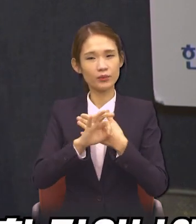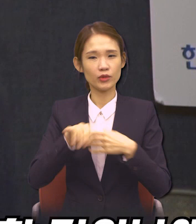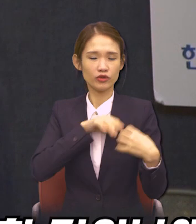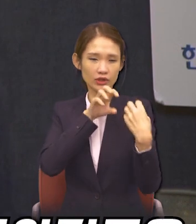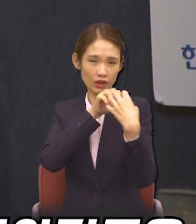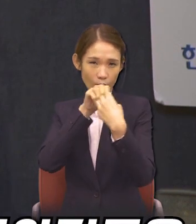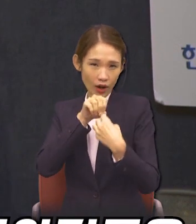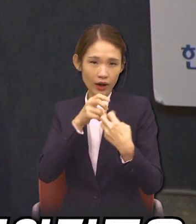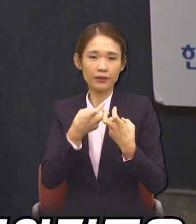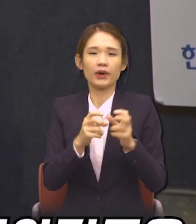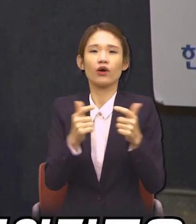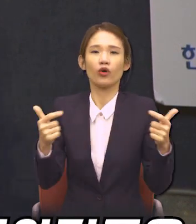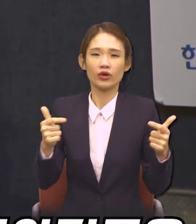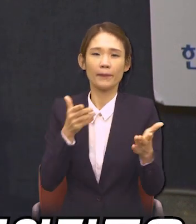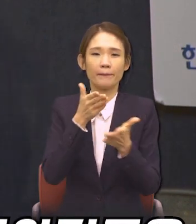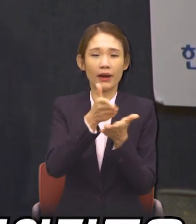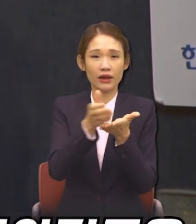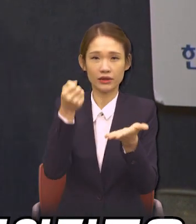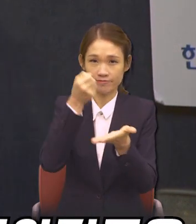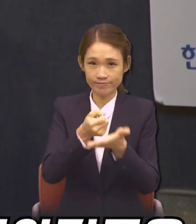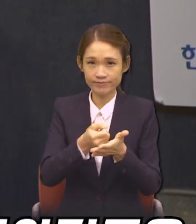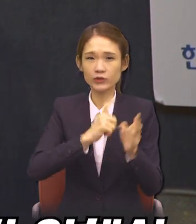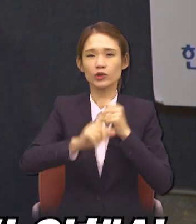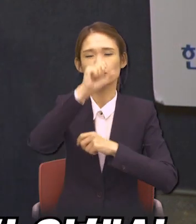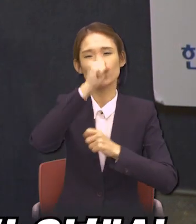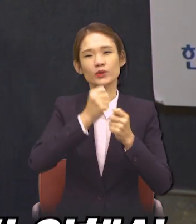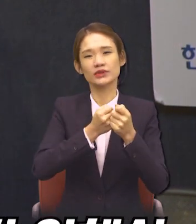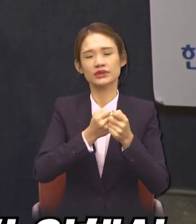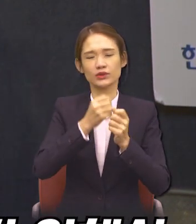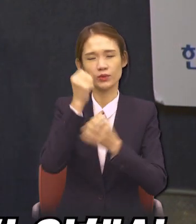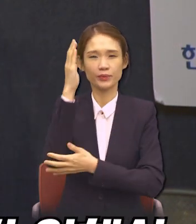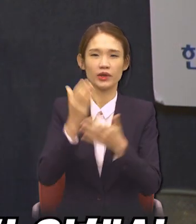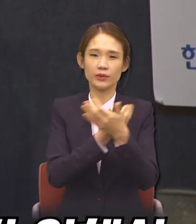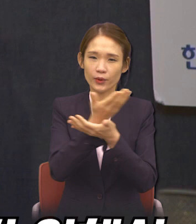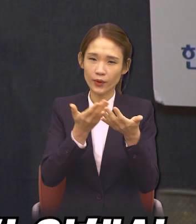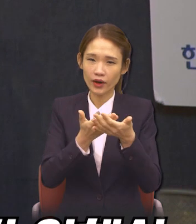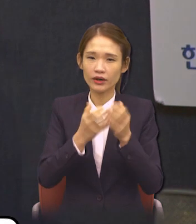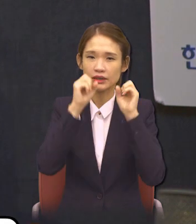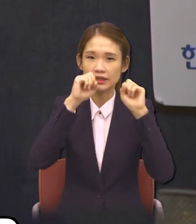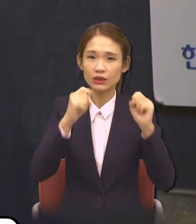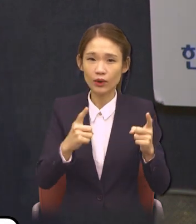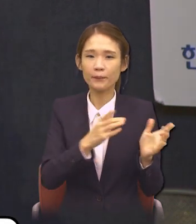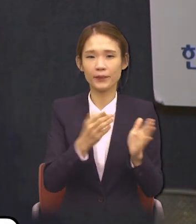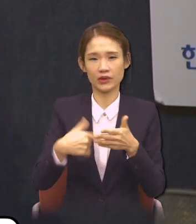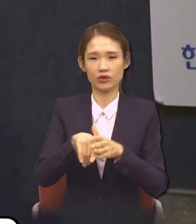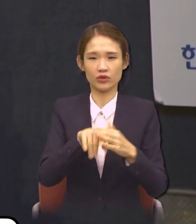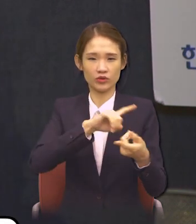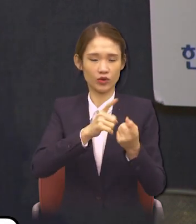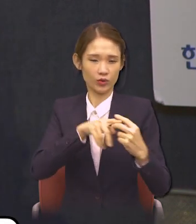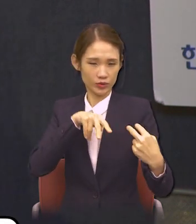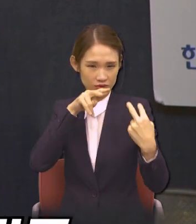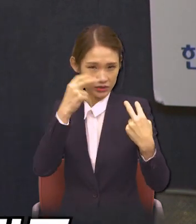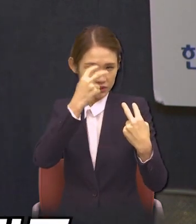할 것이냐에 대한 방향을 좀 정하고 더 좋은 이야기들을 많이 할 수 있는 계기를 마련하기 위해서 서로 이렇게 견제하는